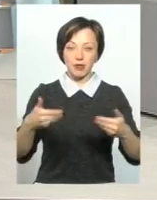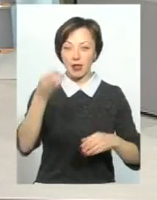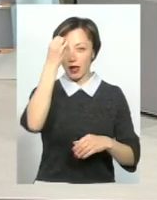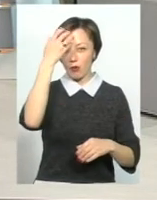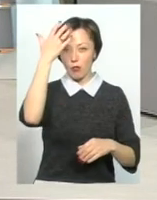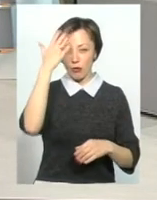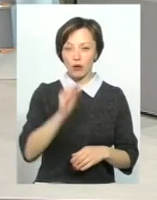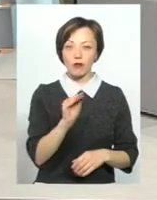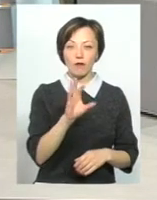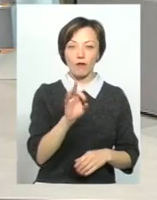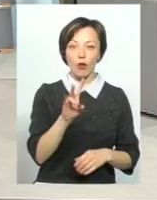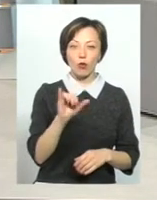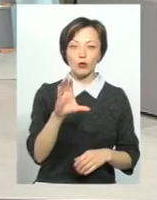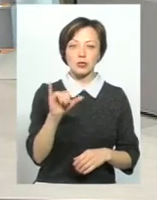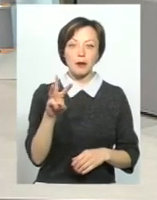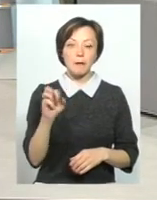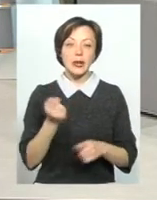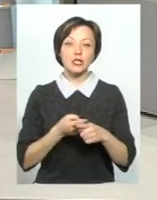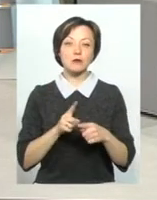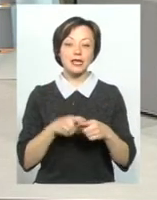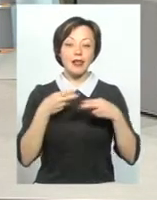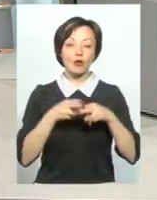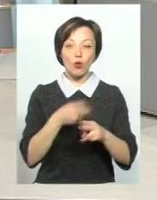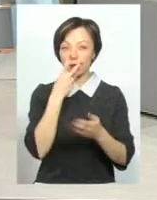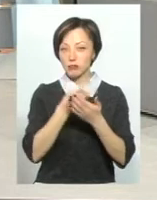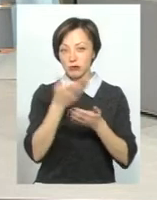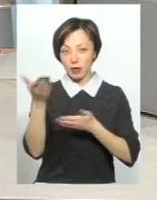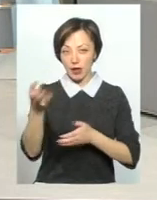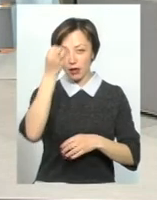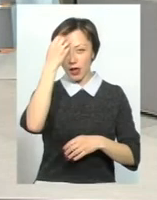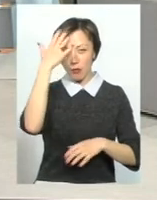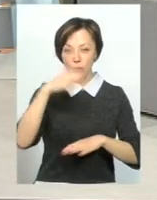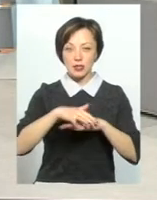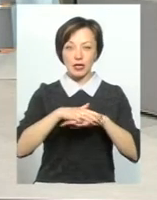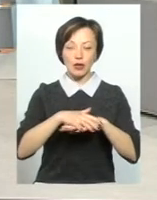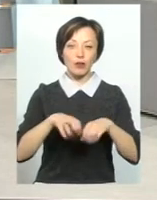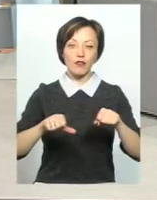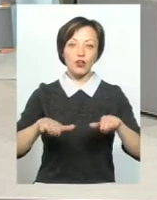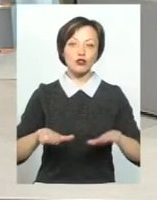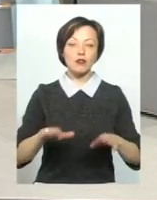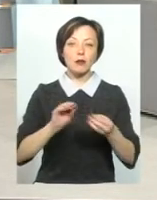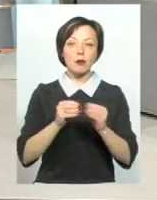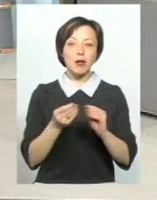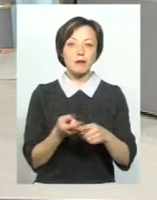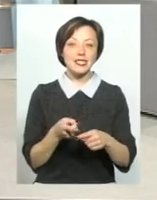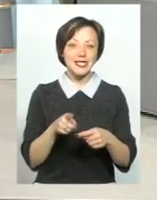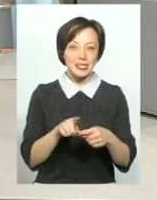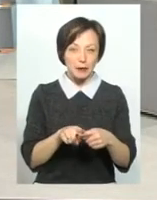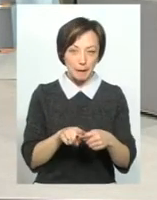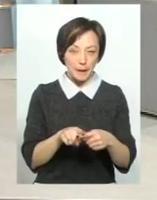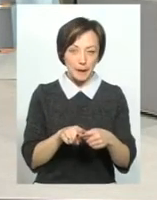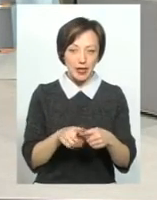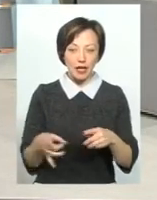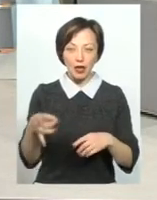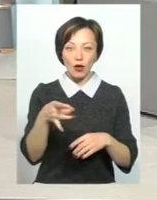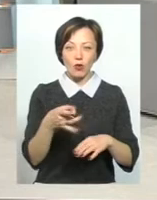Японії, з Фукусіми, на те, щоб ми ці технології представили вже на японський ринок, вирішувати проблеми з оцими